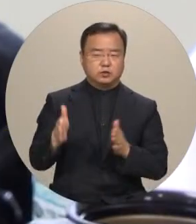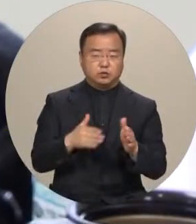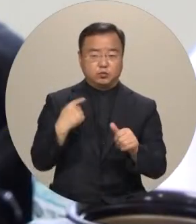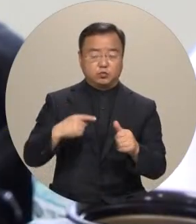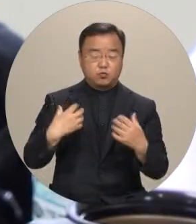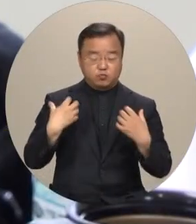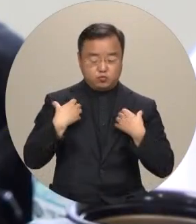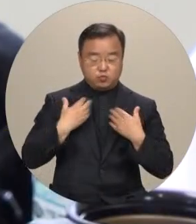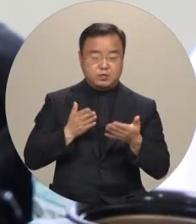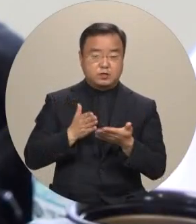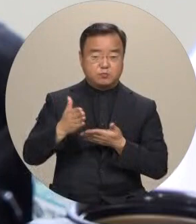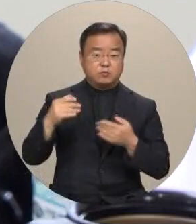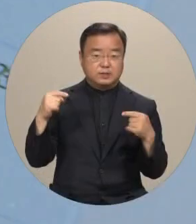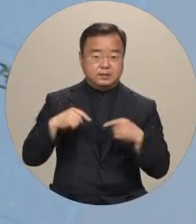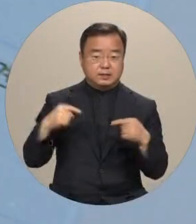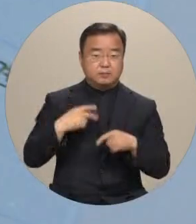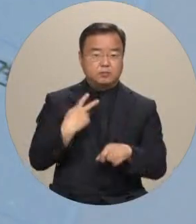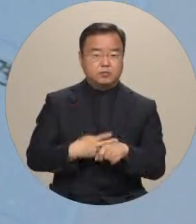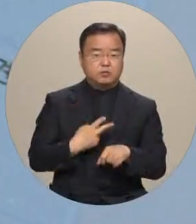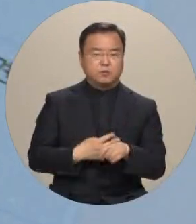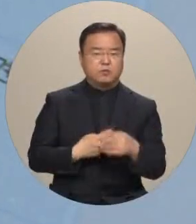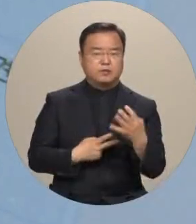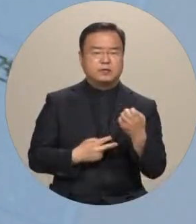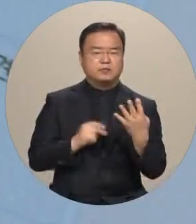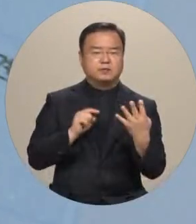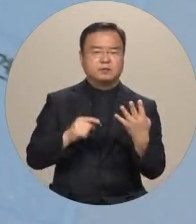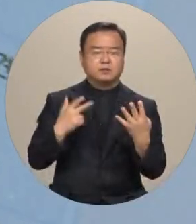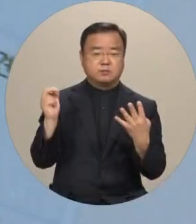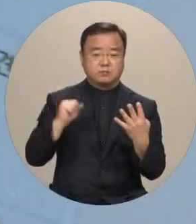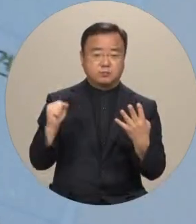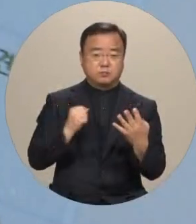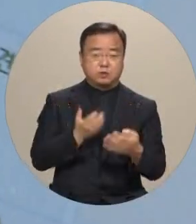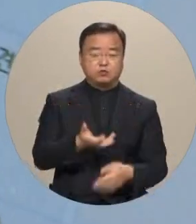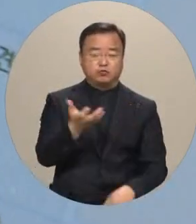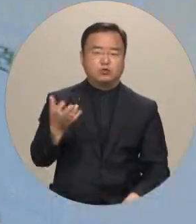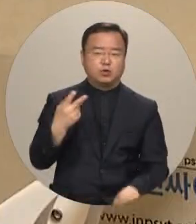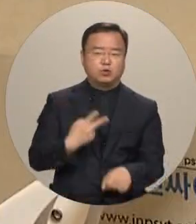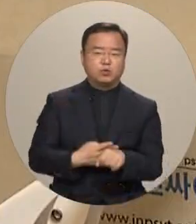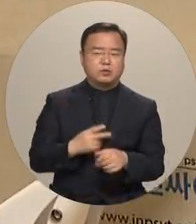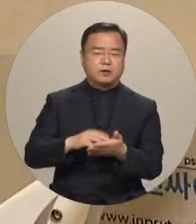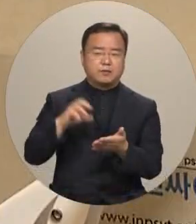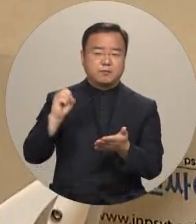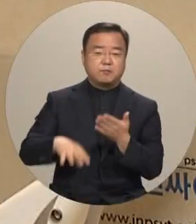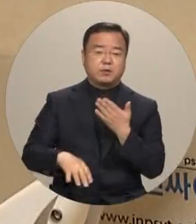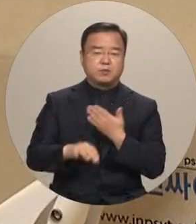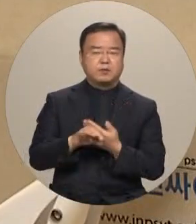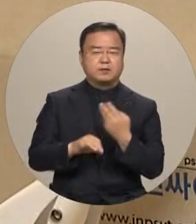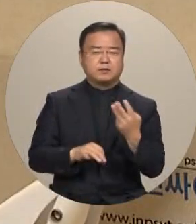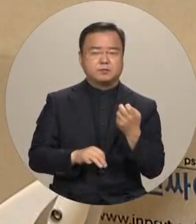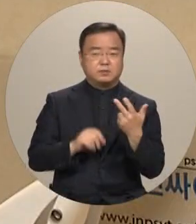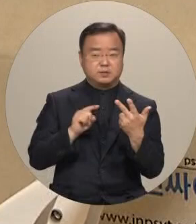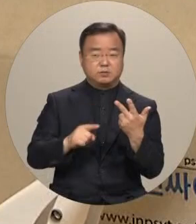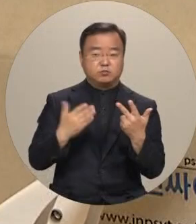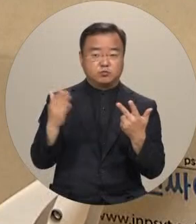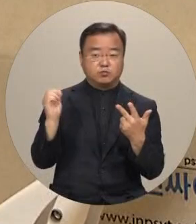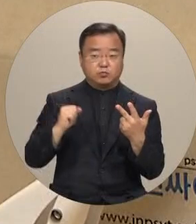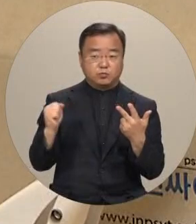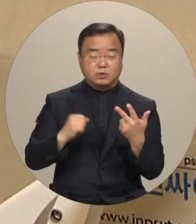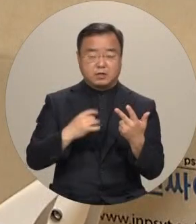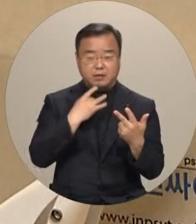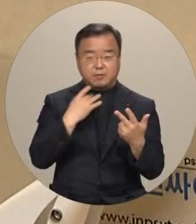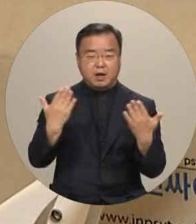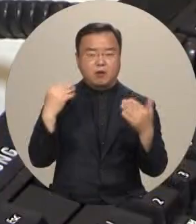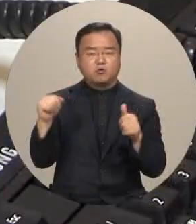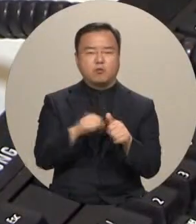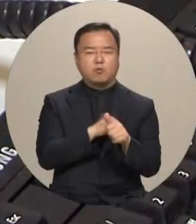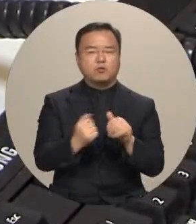배치율은 44.7%로 순회교사를 빼면 37.9%까지 떨어집니다. 학교폭력 예방법에 따라